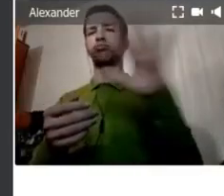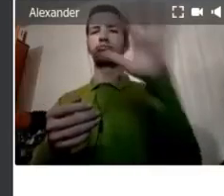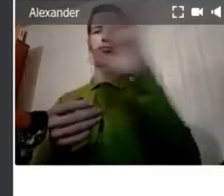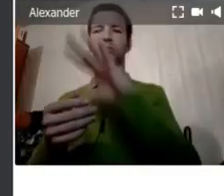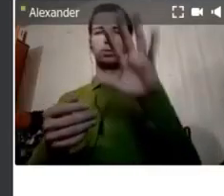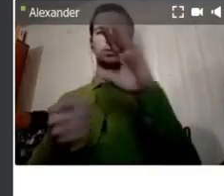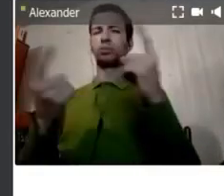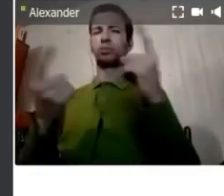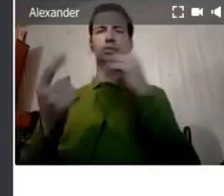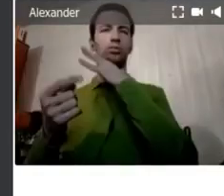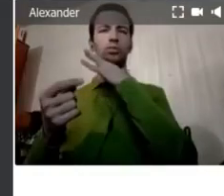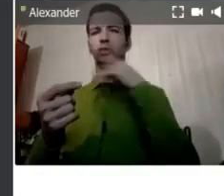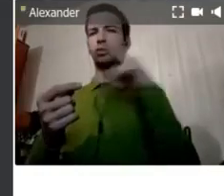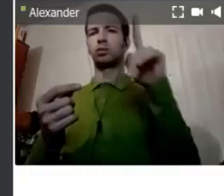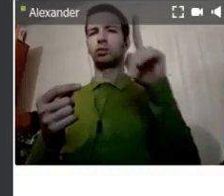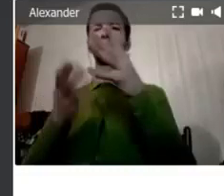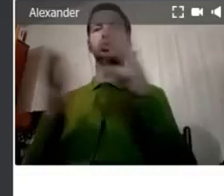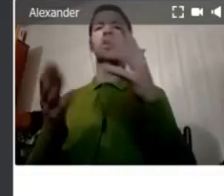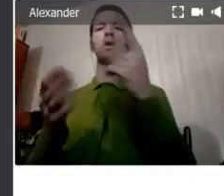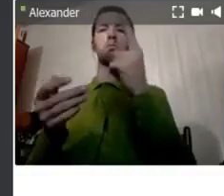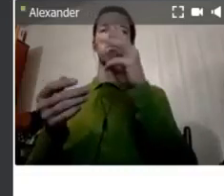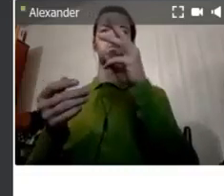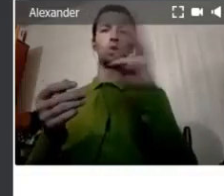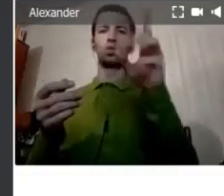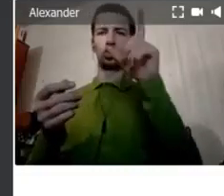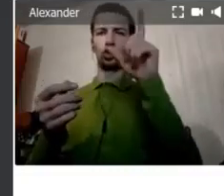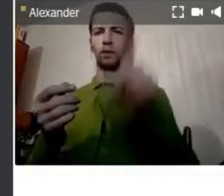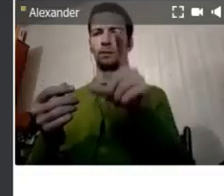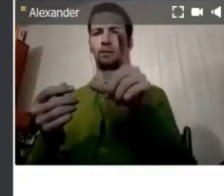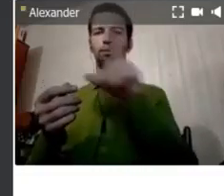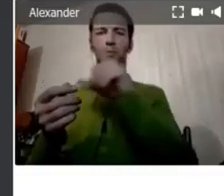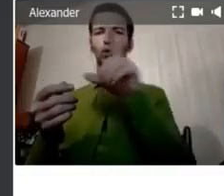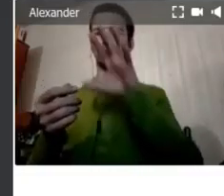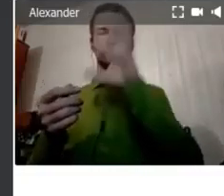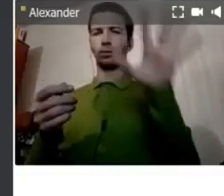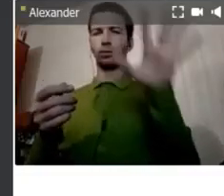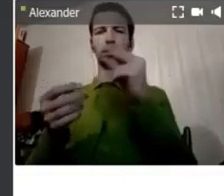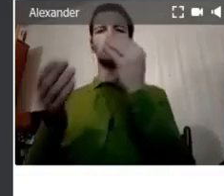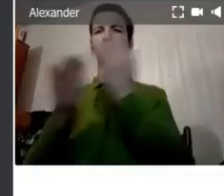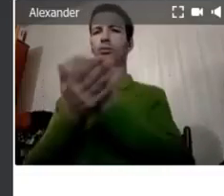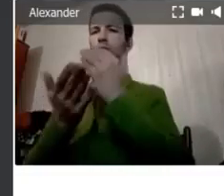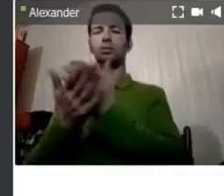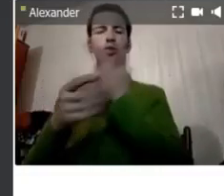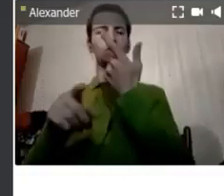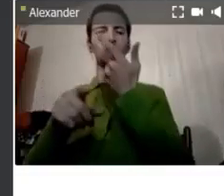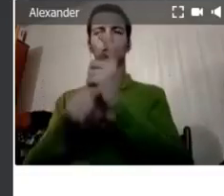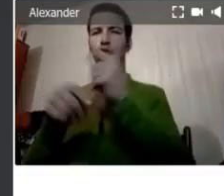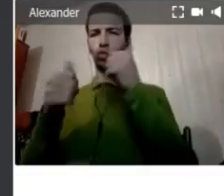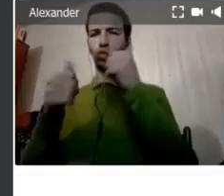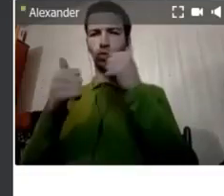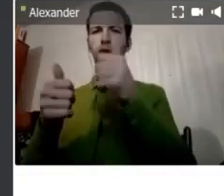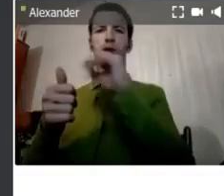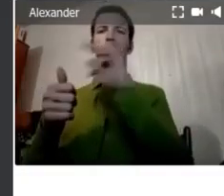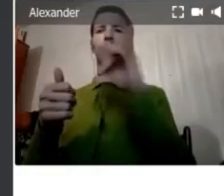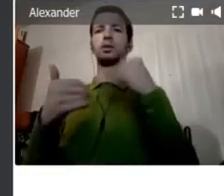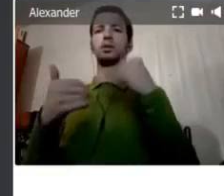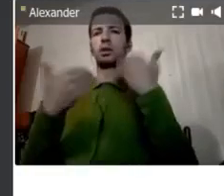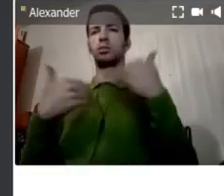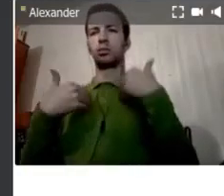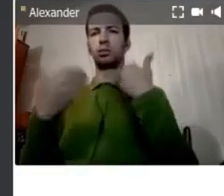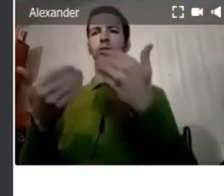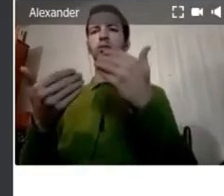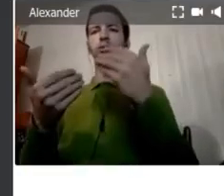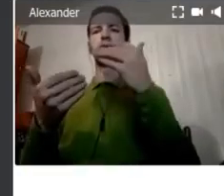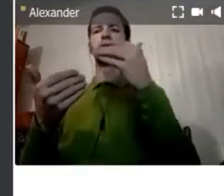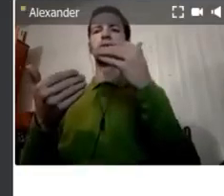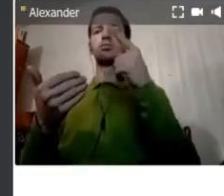много европейских клиентов, вот мы видим норвежцы, видим малазийцы, индусы. В